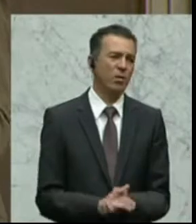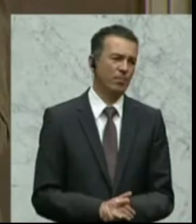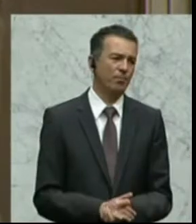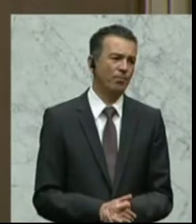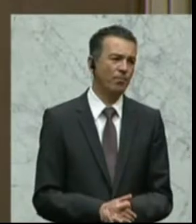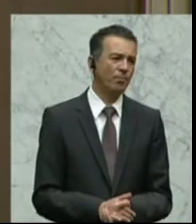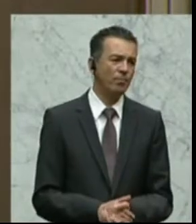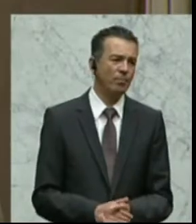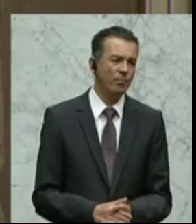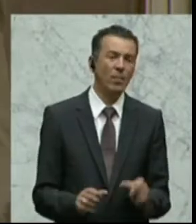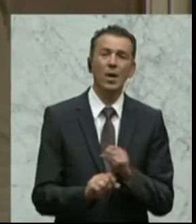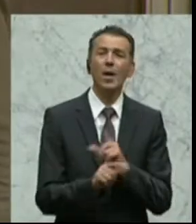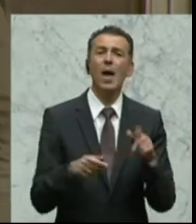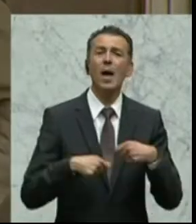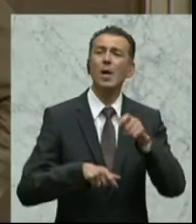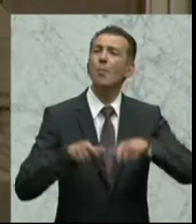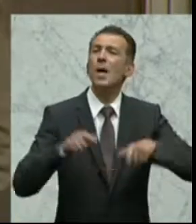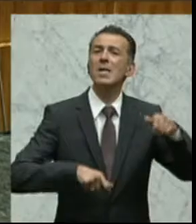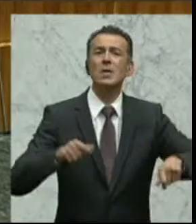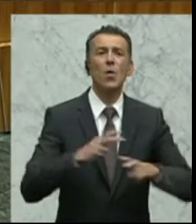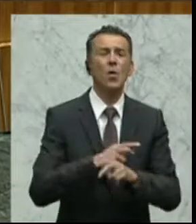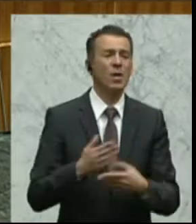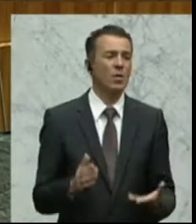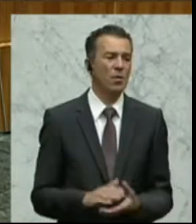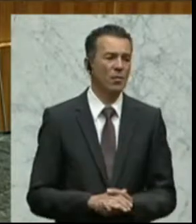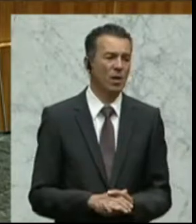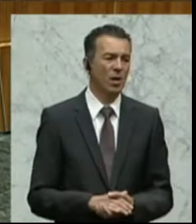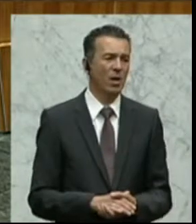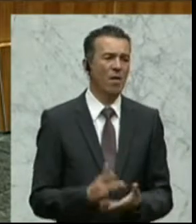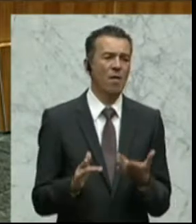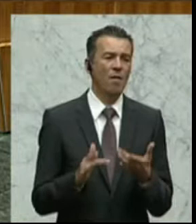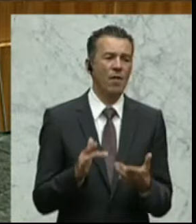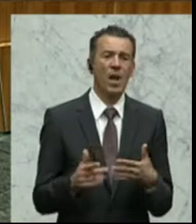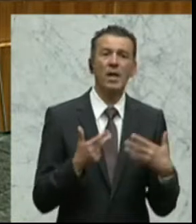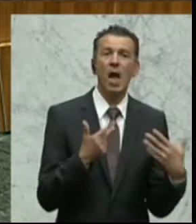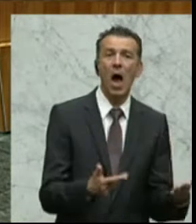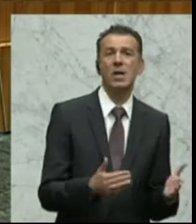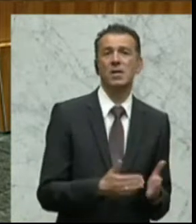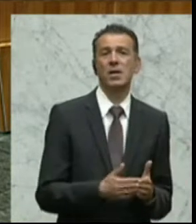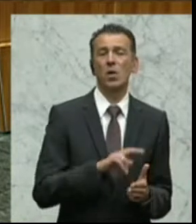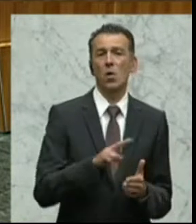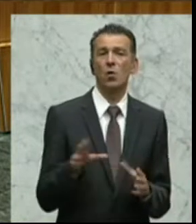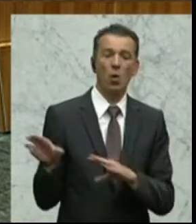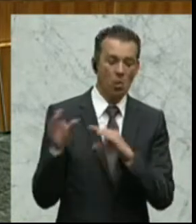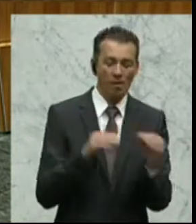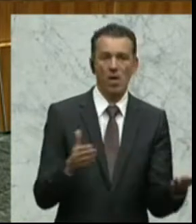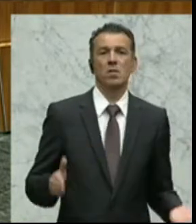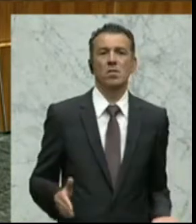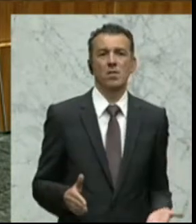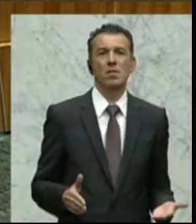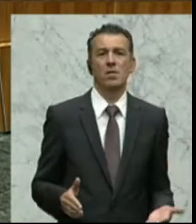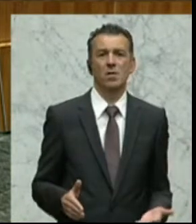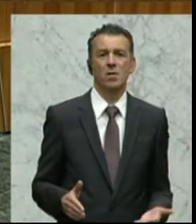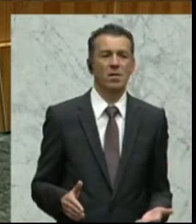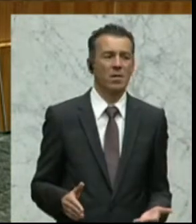gibt es Personen in Österreich, bei denen dann vielleicht 80.000 oder 100.000 überweisen müssen. Aber für die sind